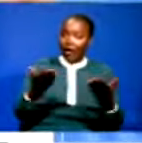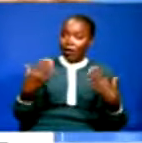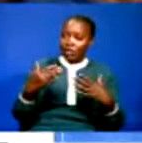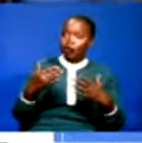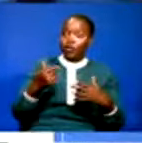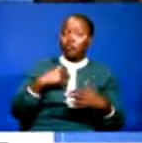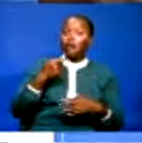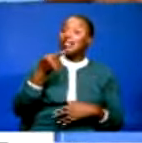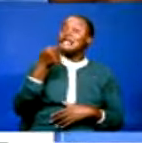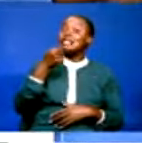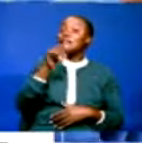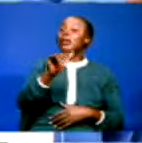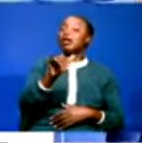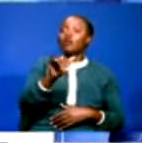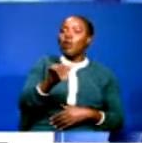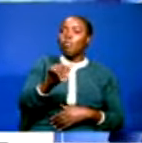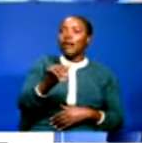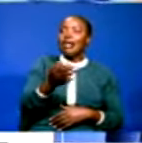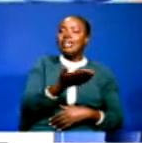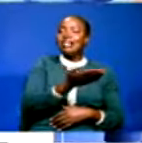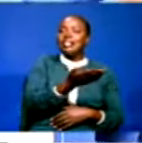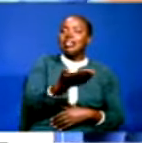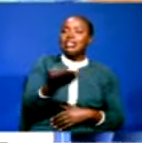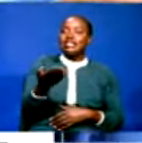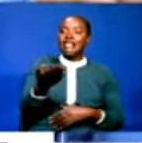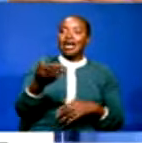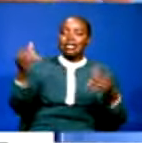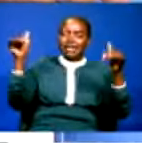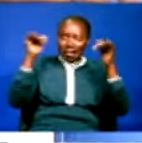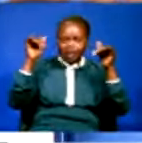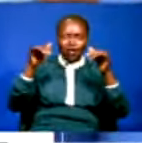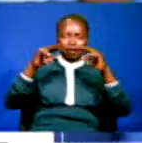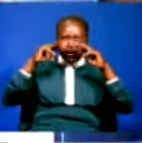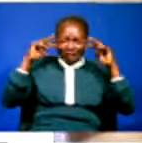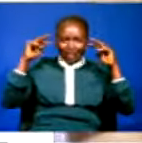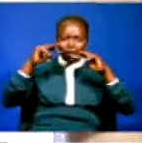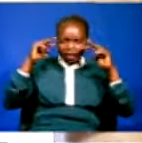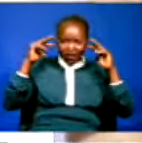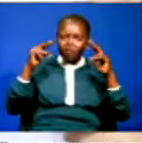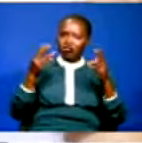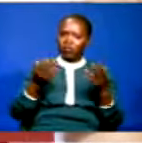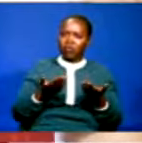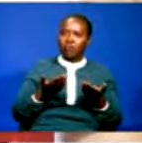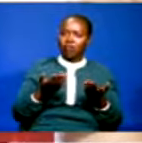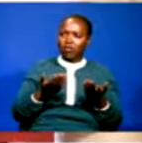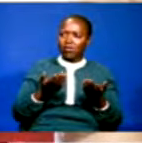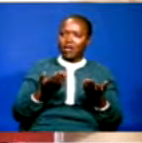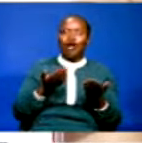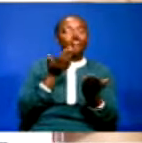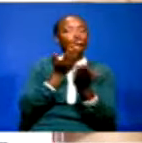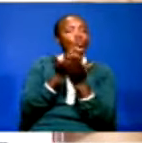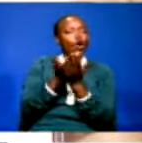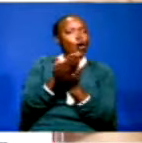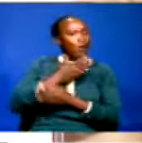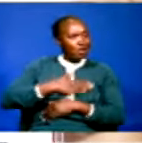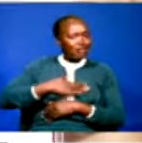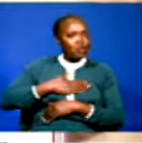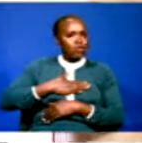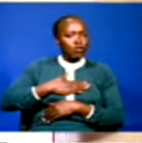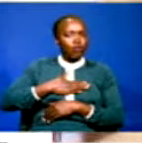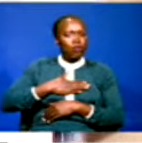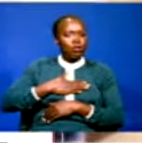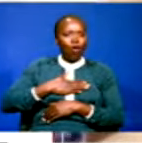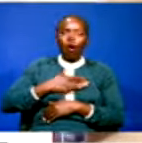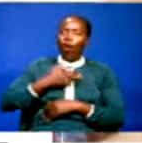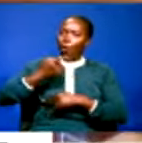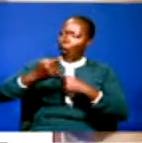sema ya kwamba these are the livestock terrorists and economic terrorists. Tunaomba tu wacha hiyo operation